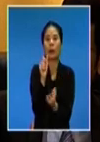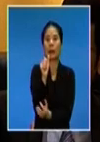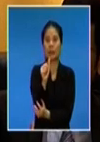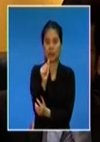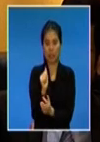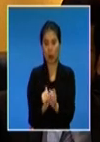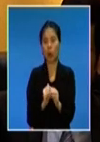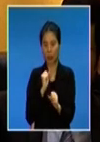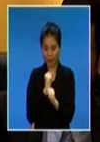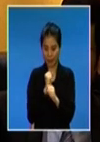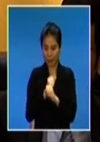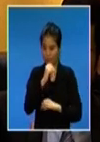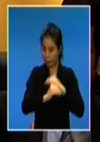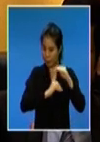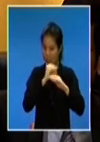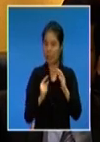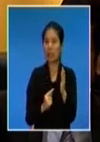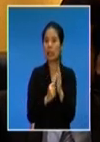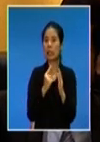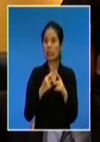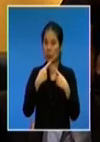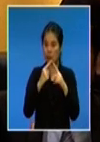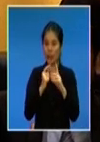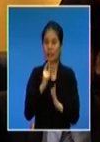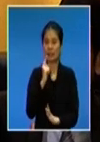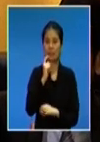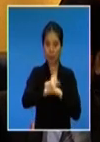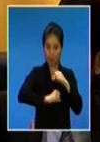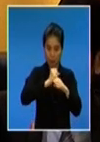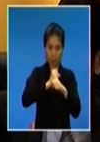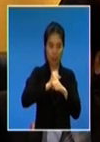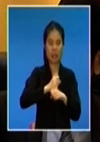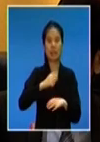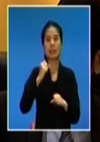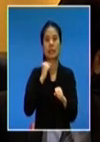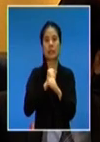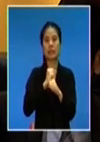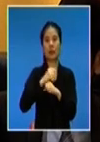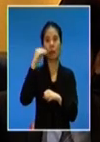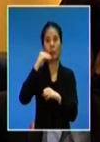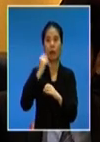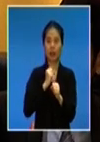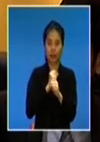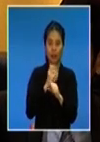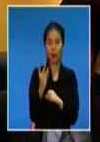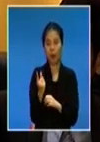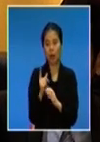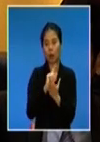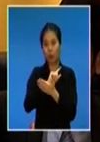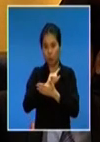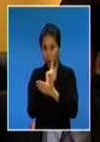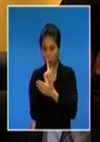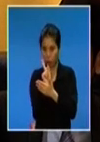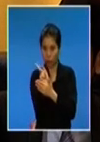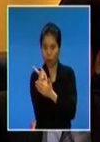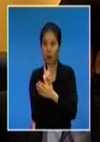ยแต่ของจริงเนี่ยเราคุมทั้งปีไม่ใช่คุม7วันแต่7วันเนี่ยเราทดสอบเรื่องความเร็วทดสอบเรื่องอะไรหรือว่าจับรถม